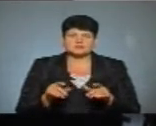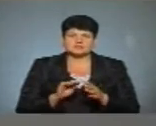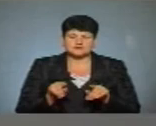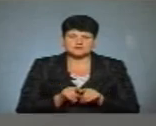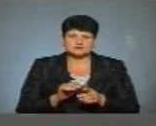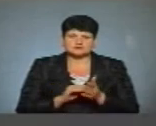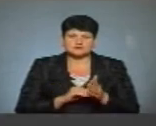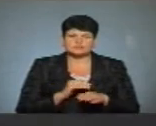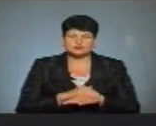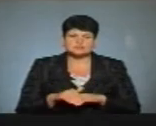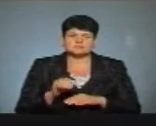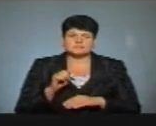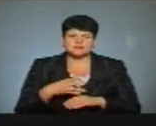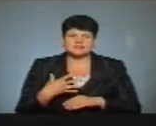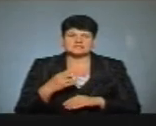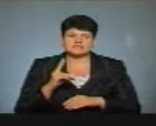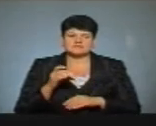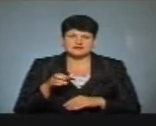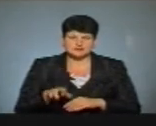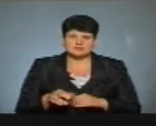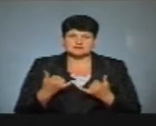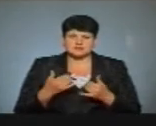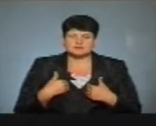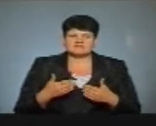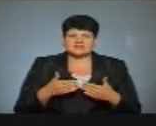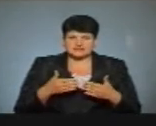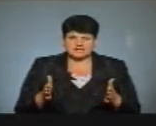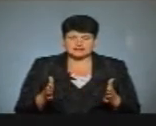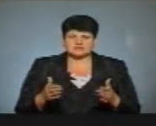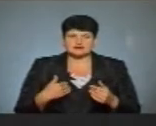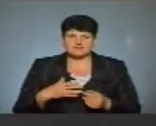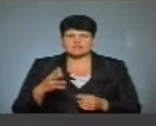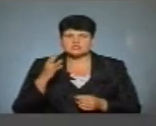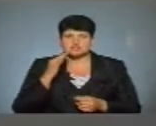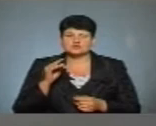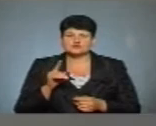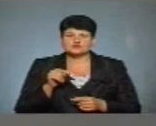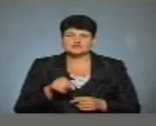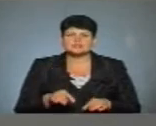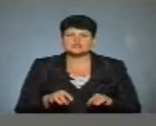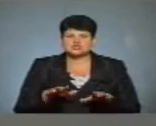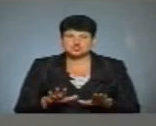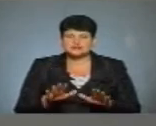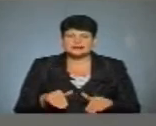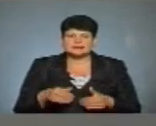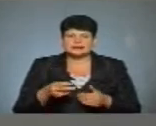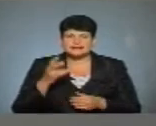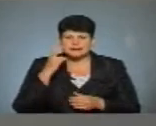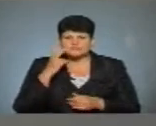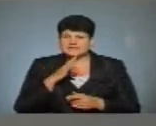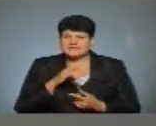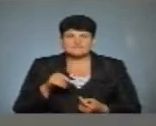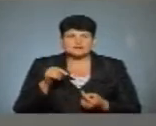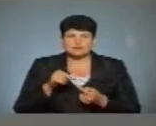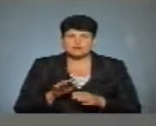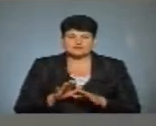квітня. Насправді ми наразі відкриті. Я вважаю, що ті рішення, які дає Київ, вони не